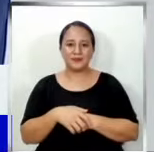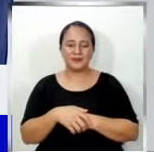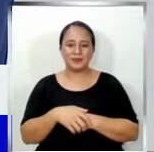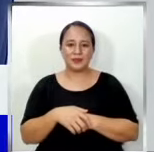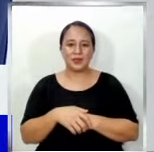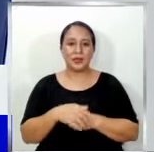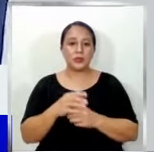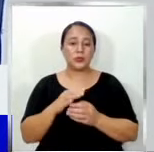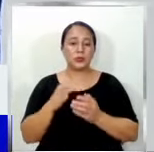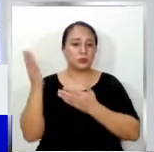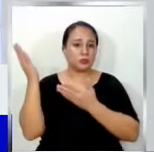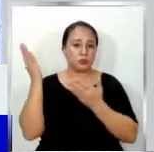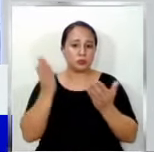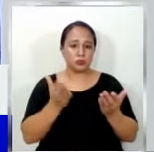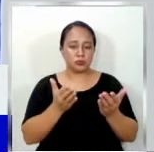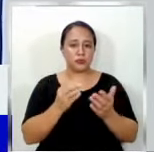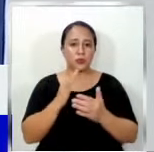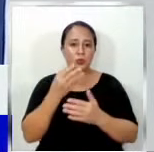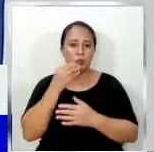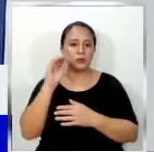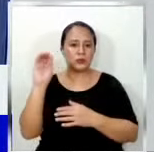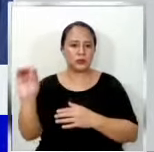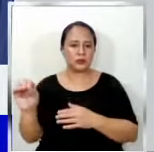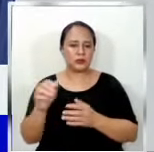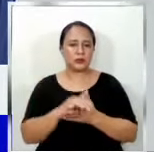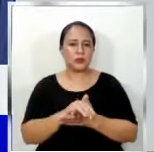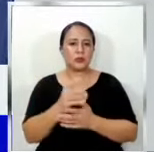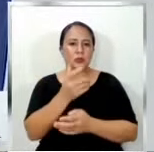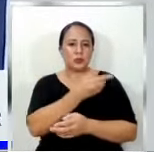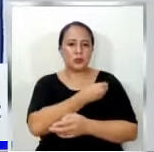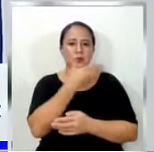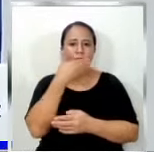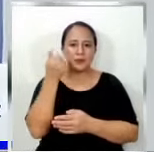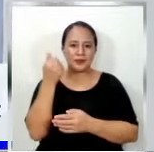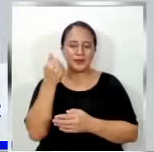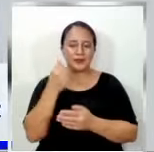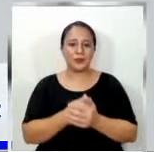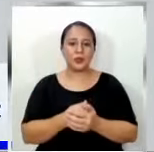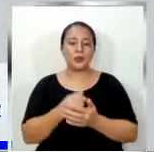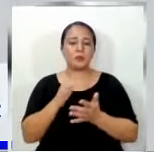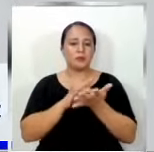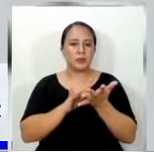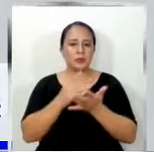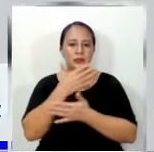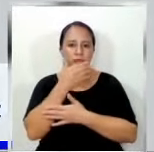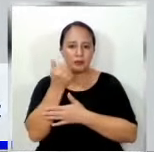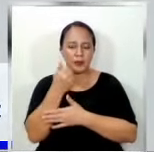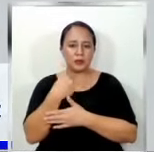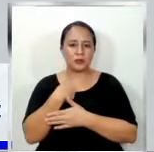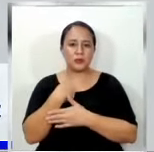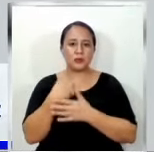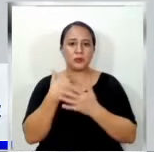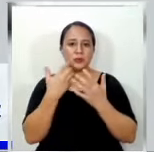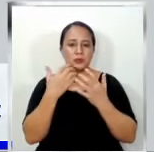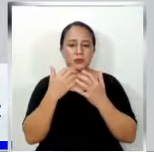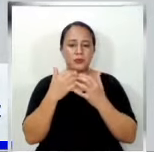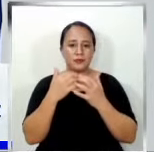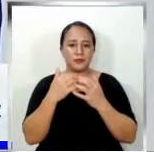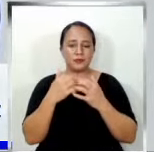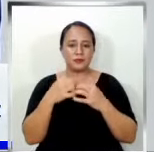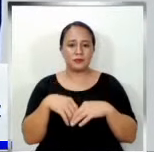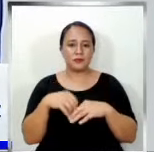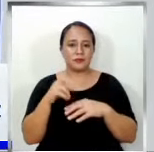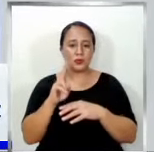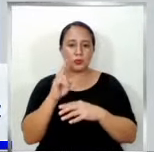darating, o order tayo, yung isasaksak, yung the best. Yung gamot, the best. O nasira ako sa inyo, useless. Hindi ko sisira